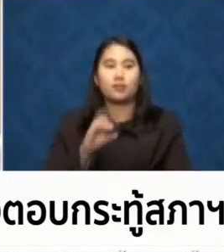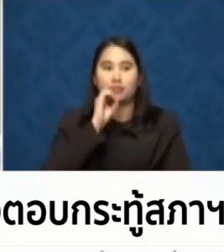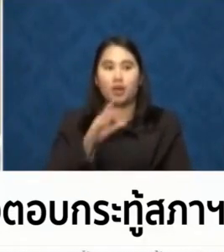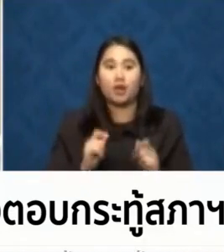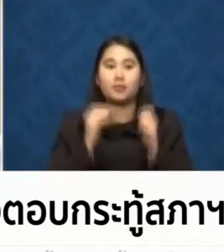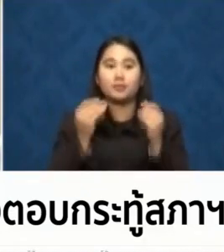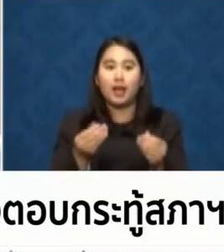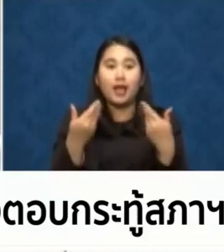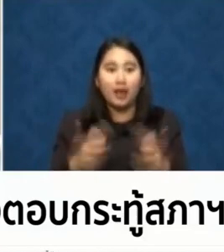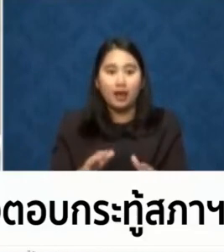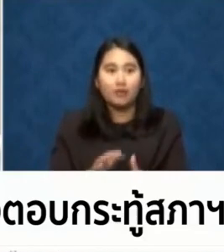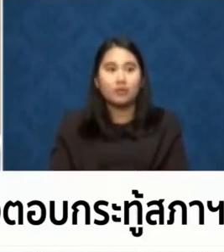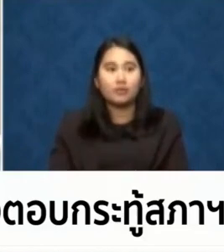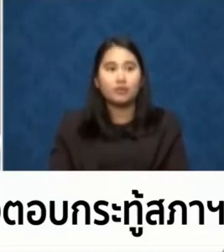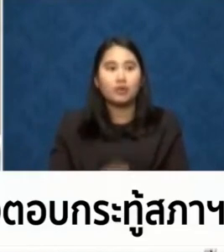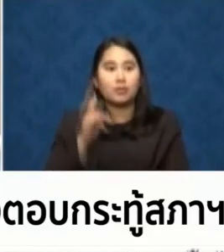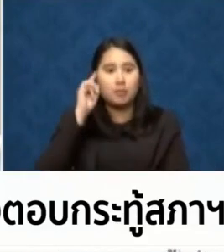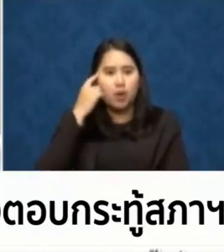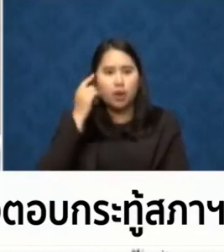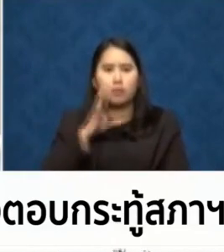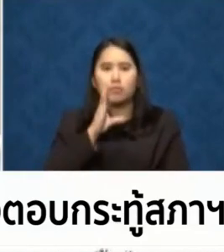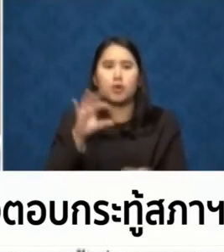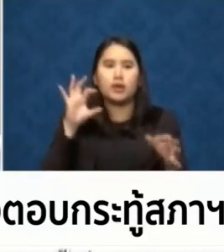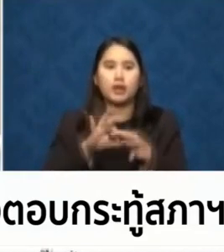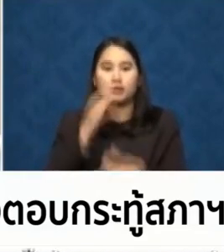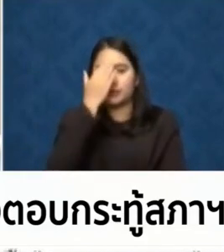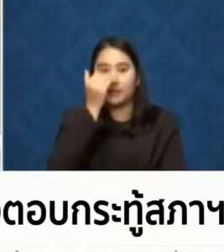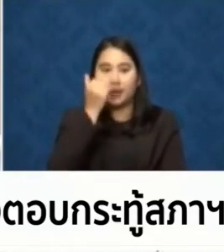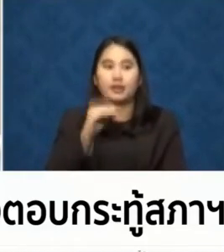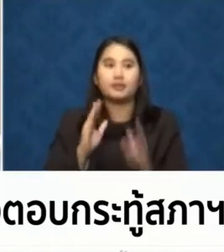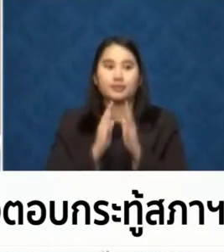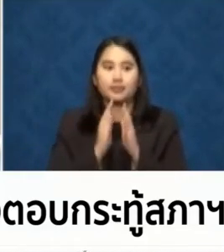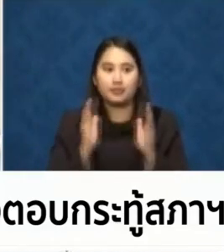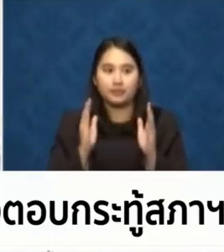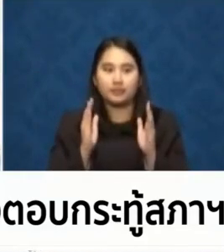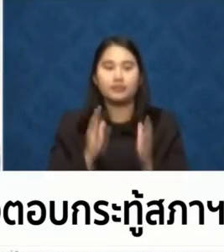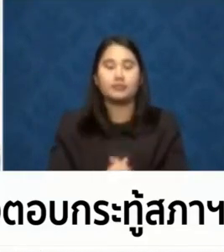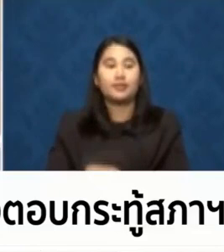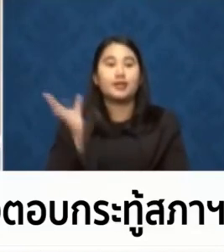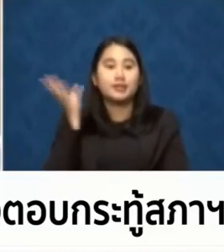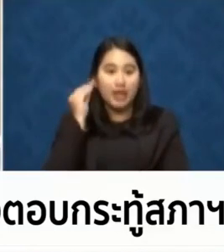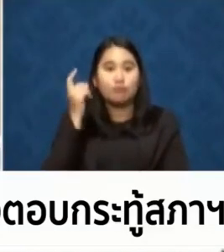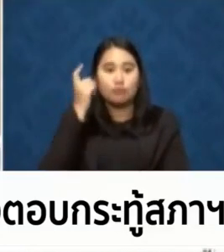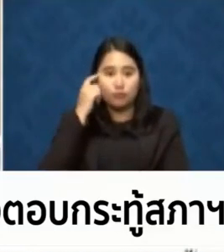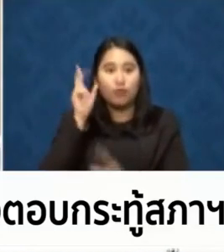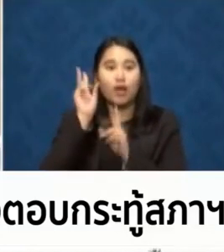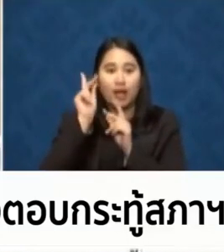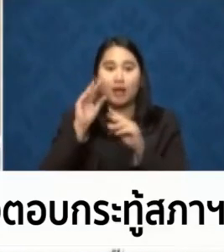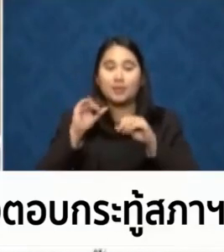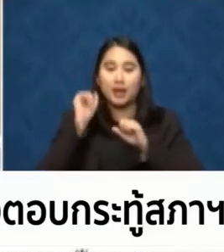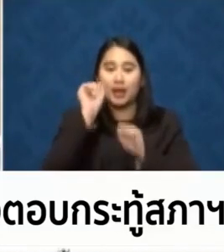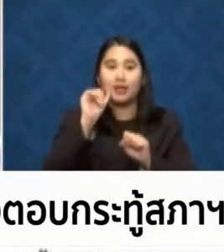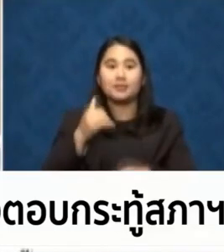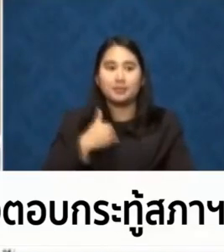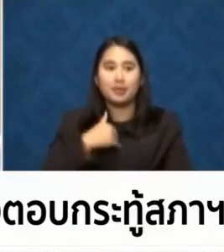าดพิงนายกแล้วตั้งข้อสงสัยว่านายกเดินทางไปปฏิบัติภารกิจที่ต่างประเทศสื่อมวลชนก็รายงานข่าว